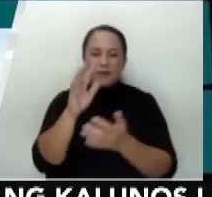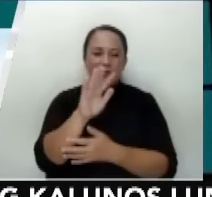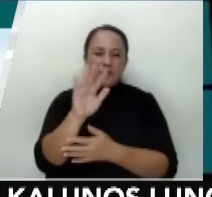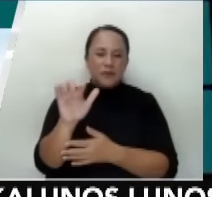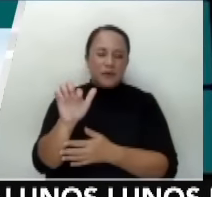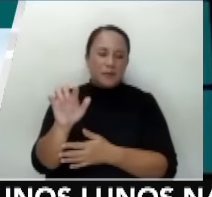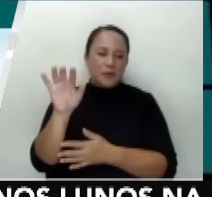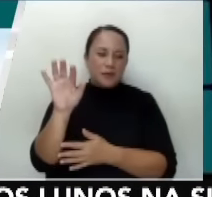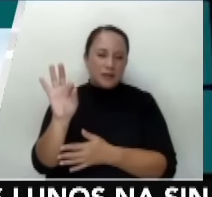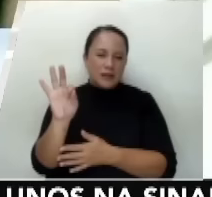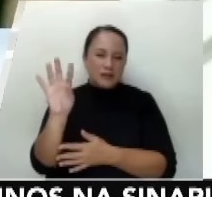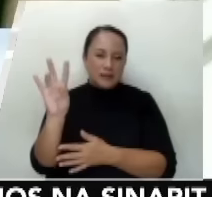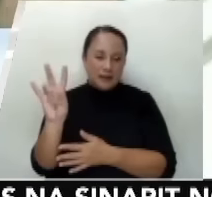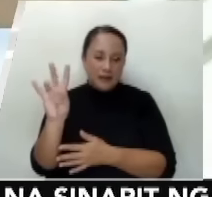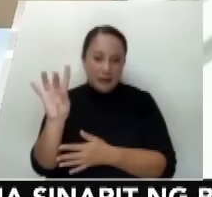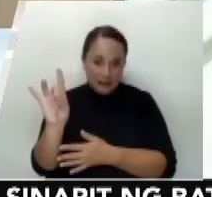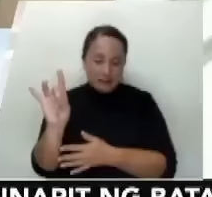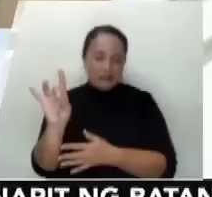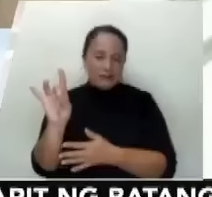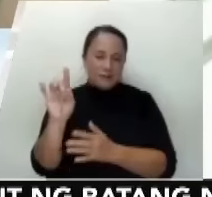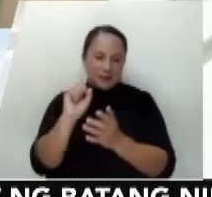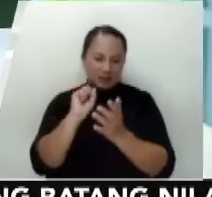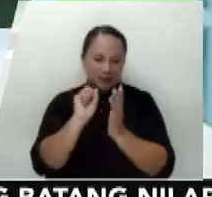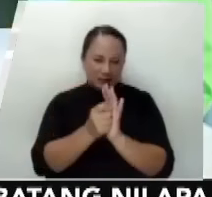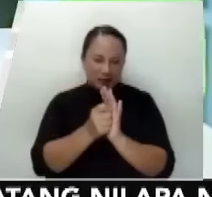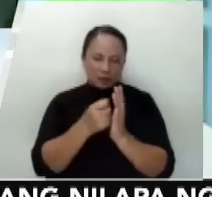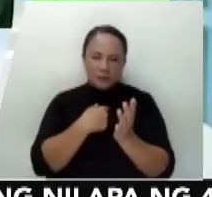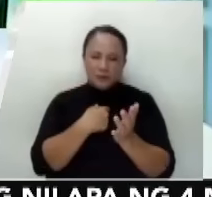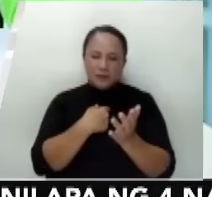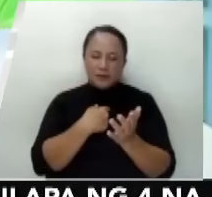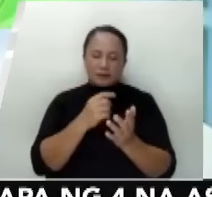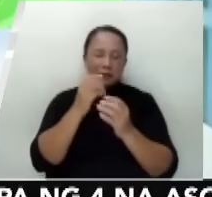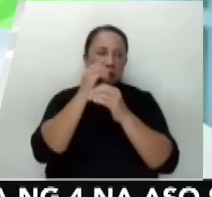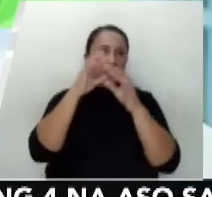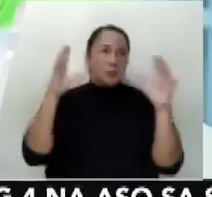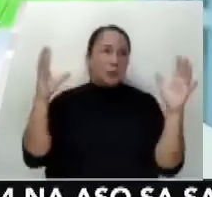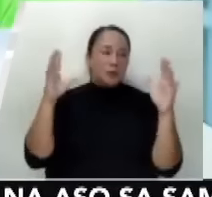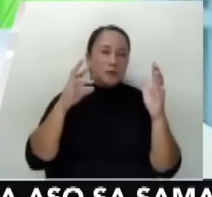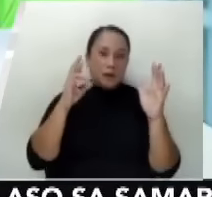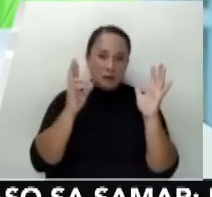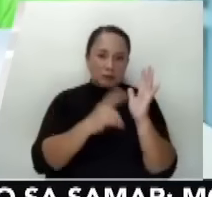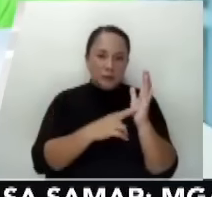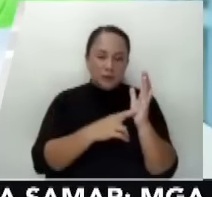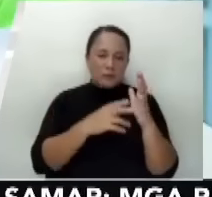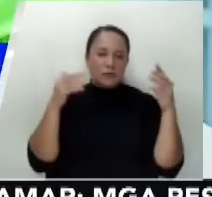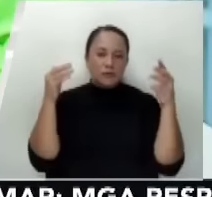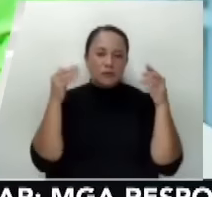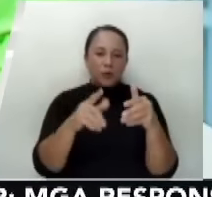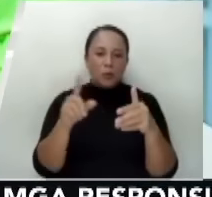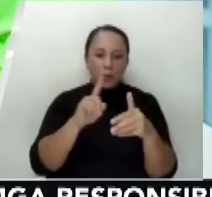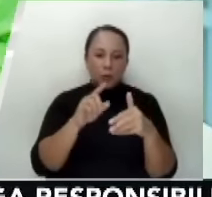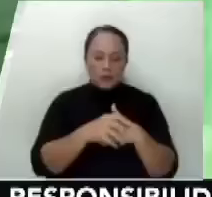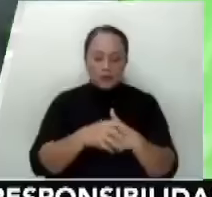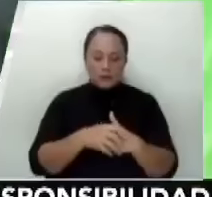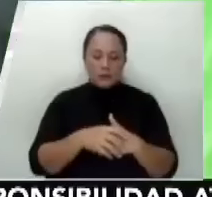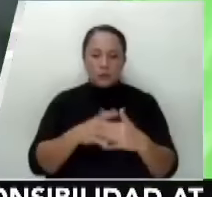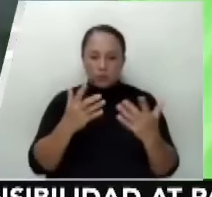55.98 seconds. Dream ko lang po makarecord yan. Yung finocus namin na event, yun yung na-execute niya na